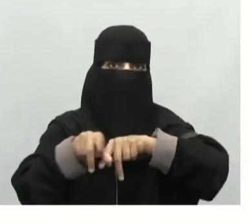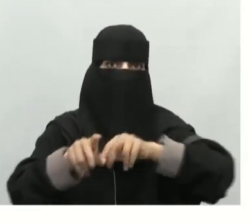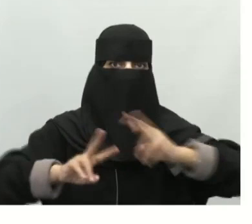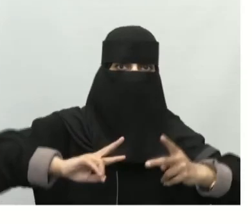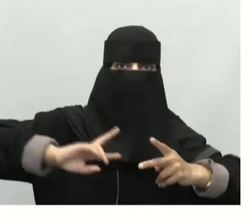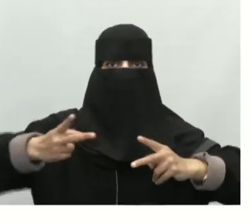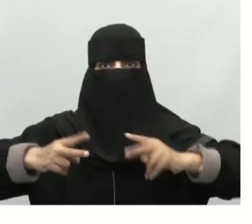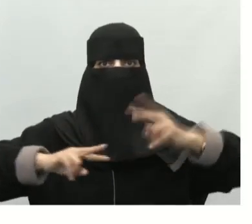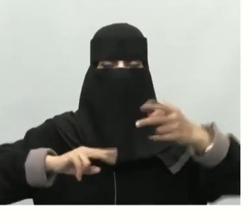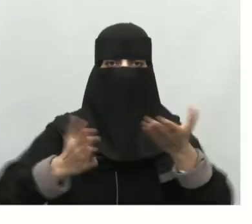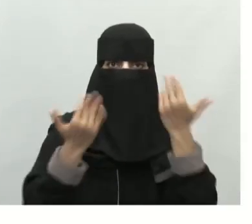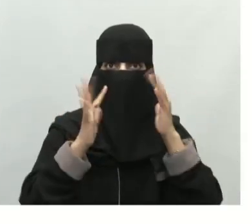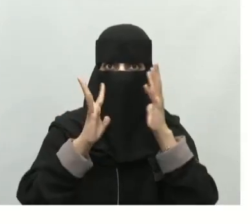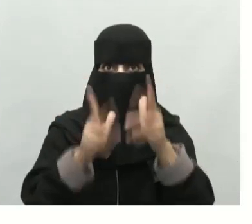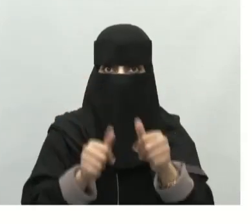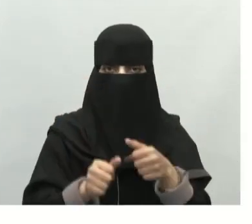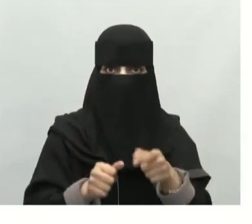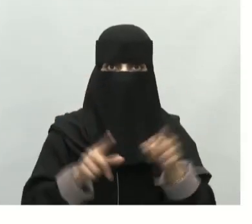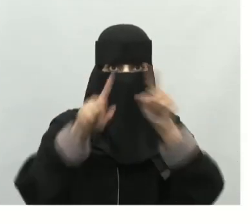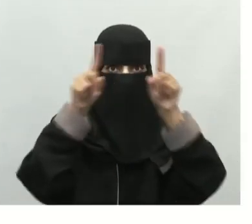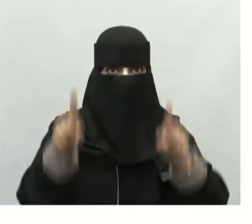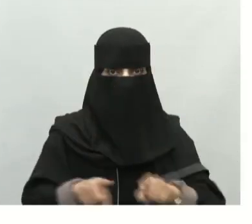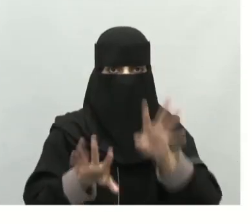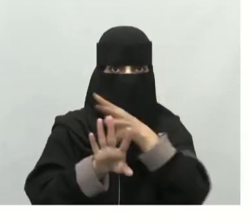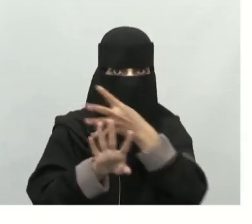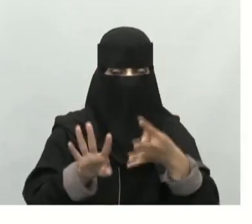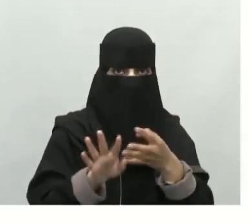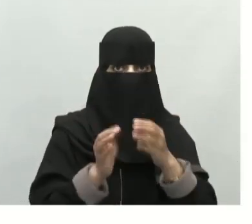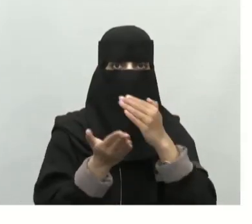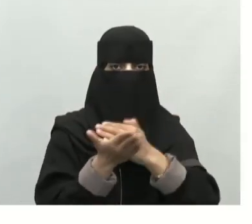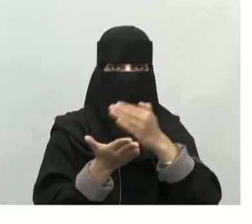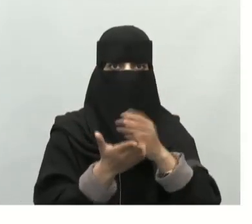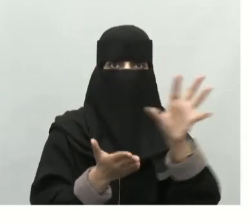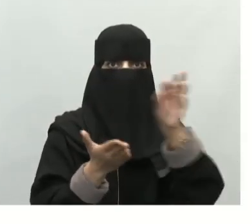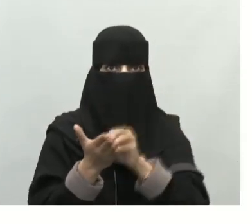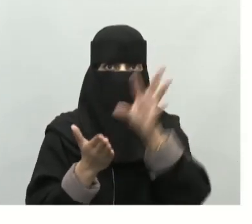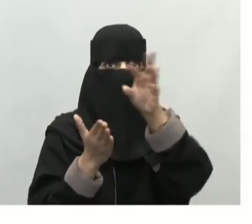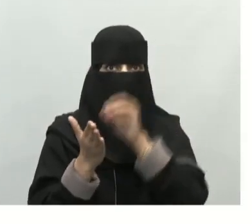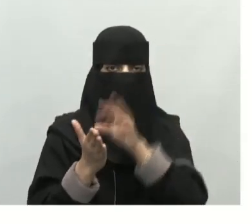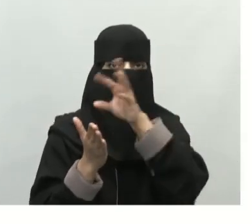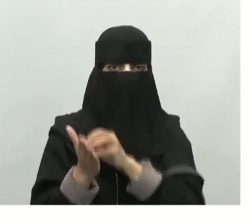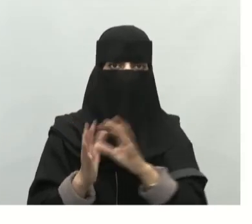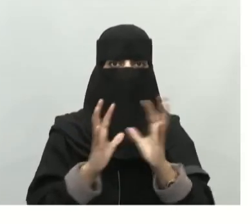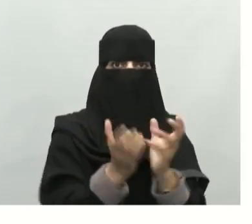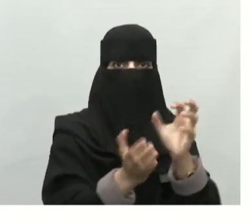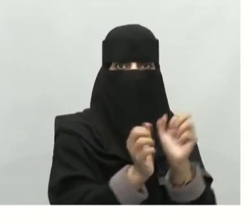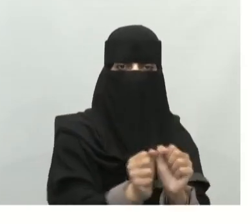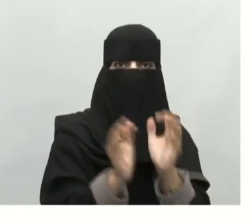بينها وذكرنا وضعنا جدول نكمله كل ما انتهينا من مجموعه من